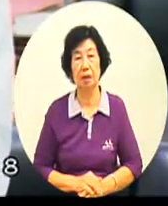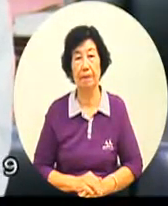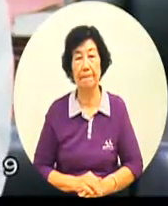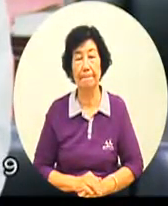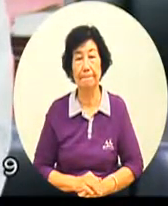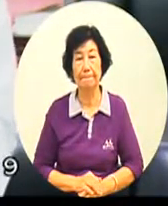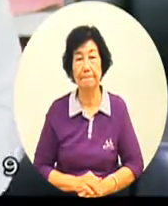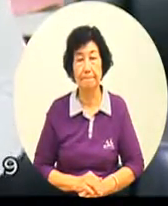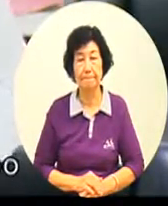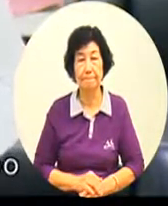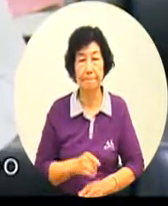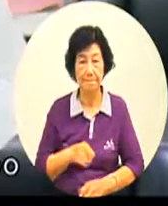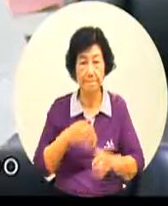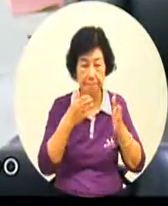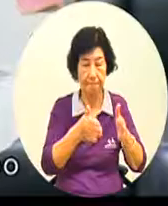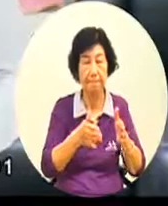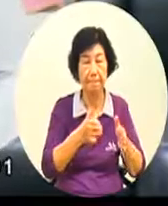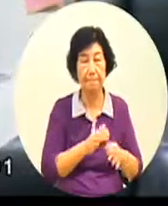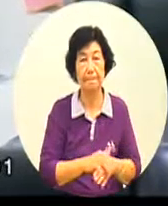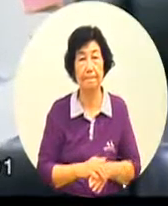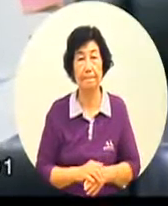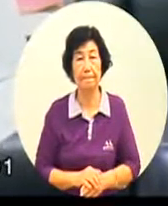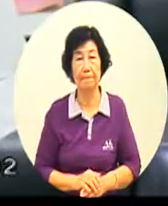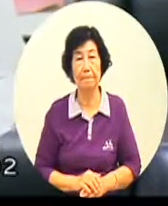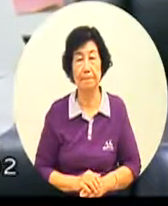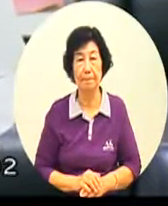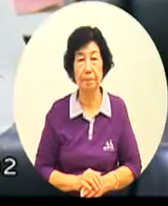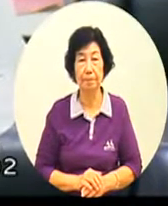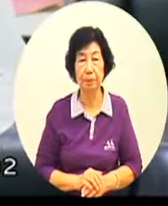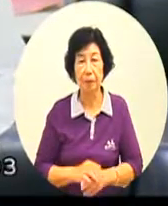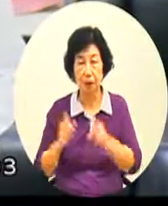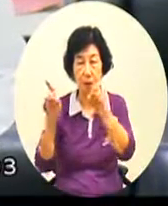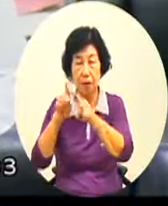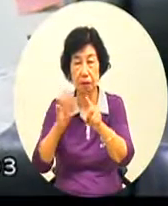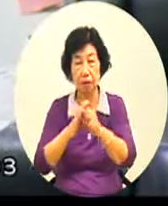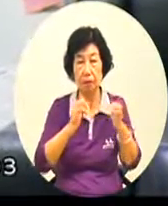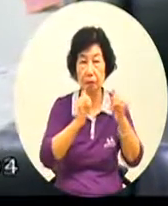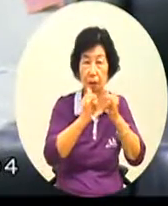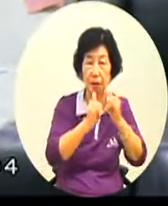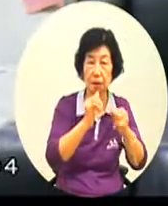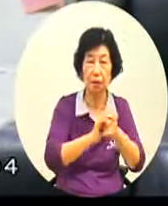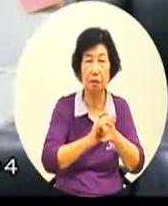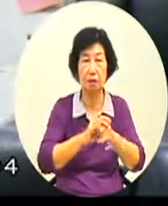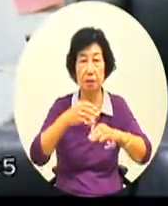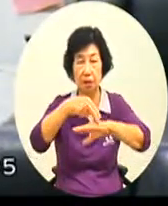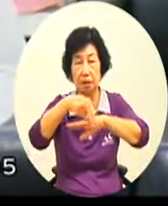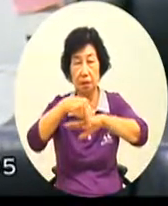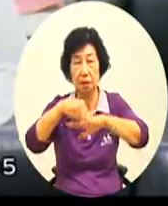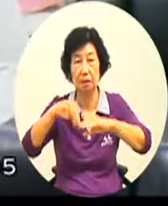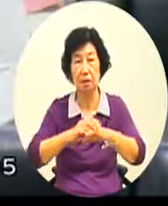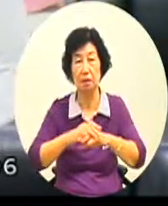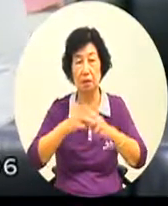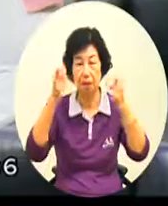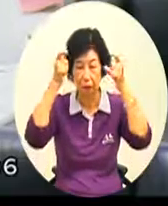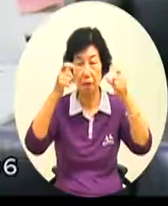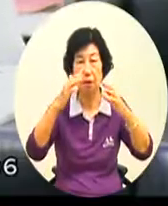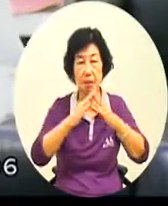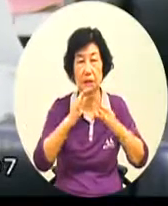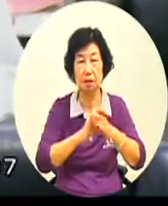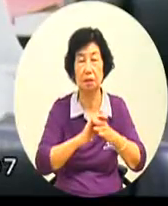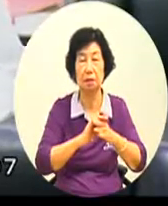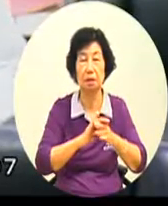那针对这个部分哈，依照我们社会局的规划哈，高雄市每一个行政区啊